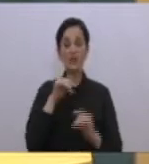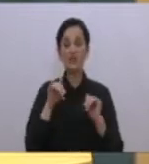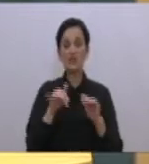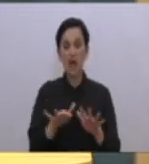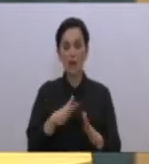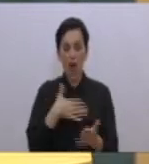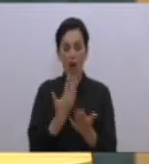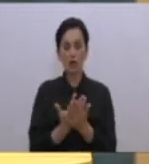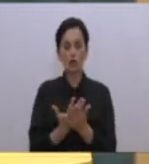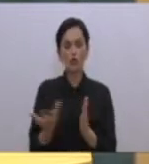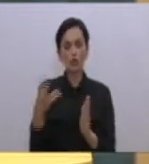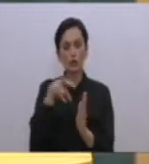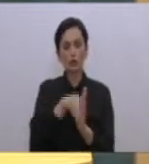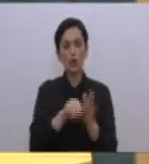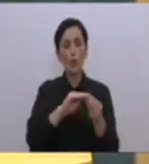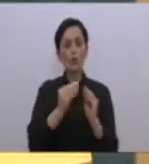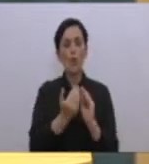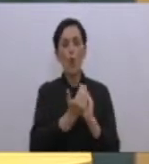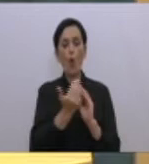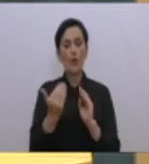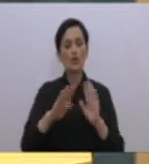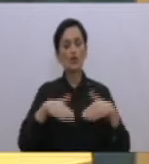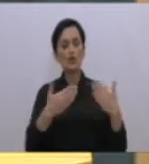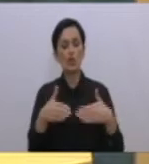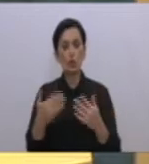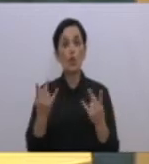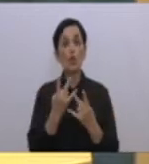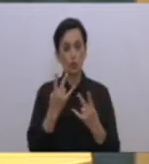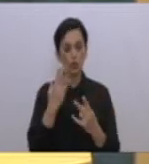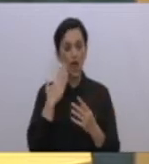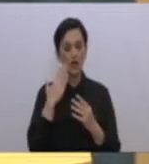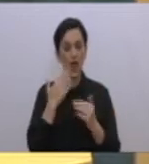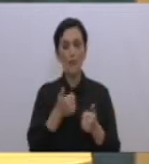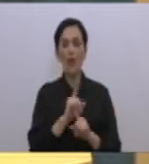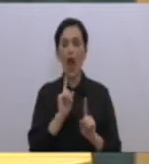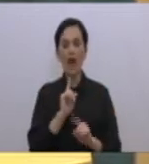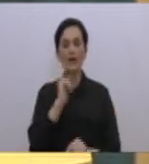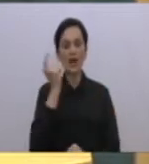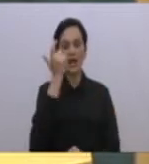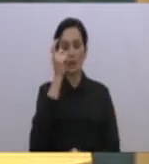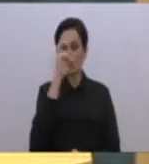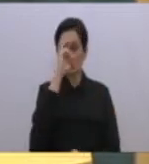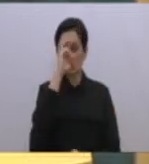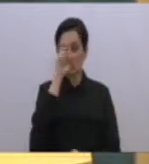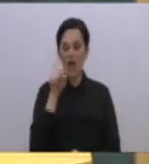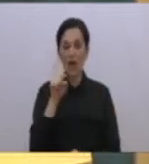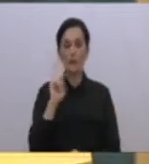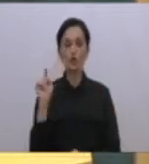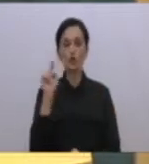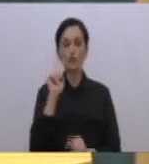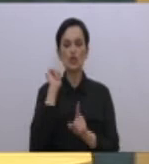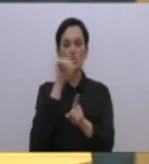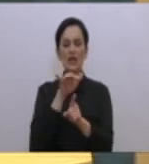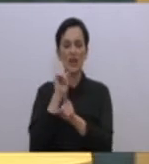საქმიანობაში აქტიური ჩართულობით, მათ პრობლემებზე გამოსვლის შეთავაზებით უნდა გაამართლონ და არა ლეგიტიმურ სახელმწიფო ინსტიტუტებზე